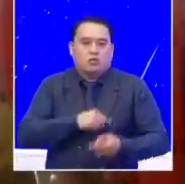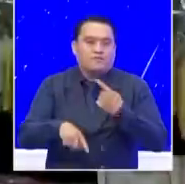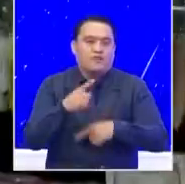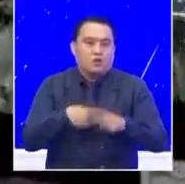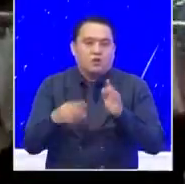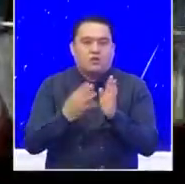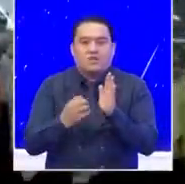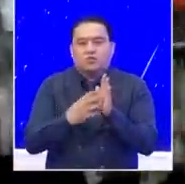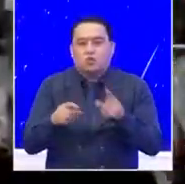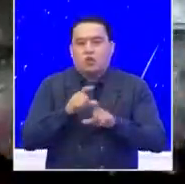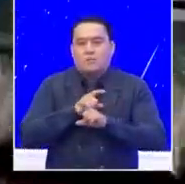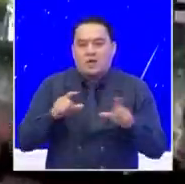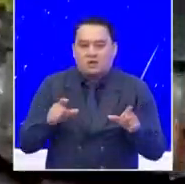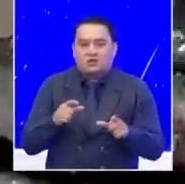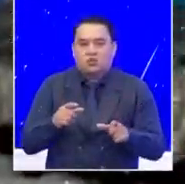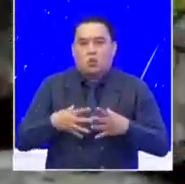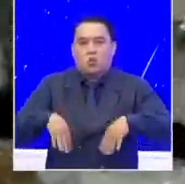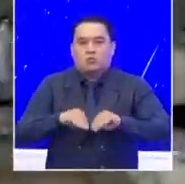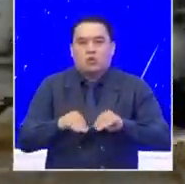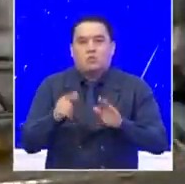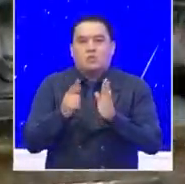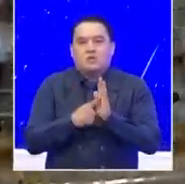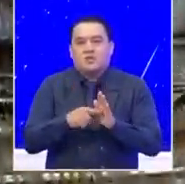свыше 900 объектов с общей сложностью,